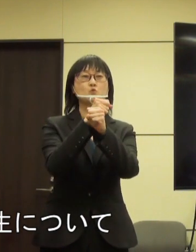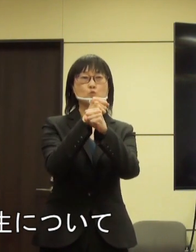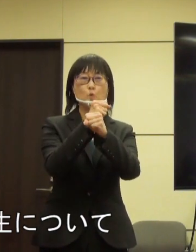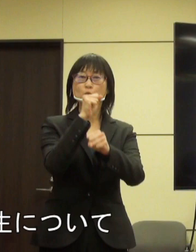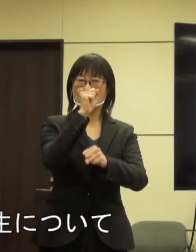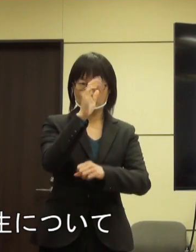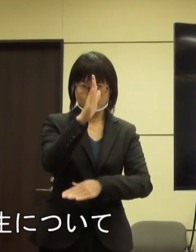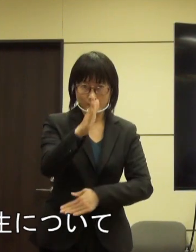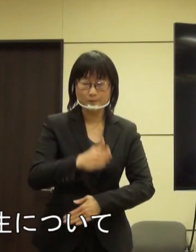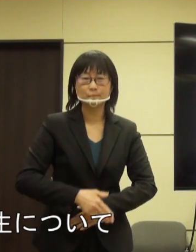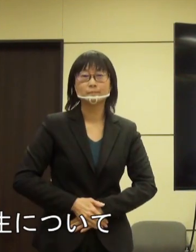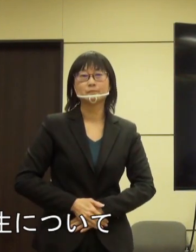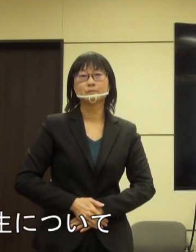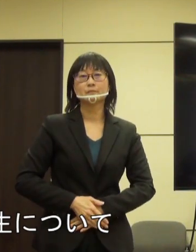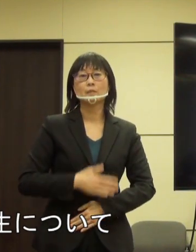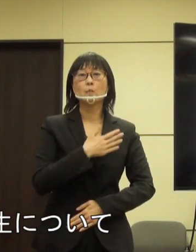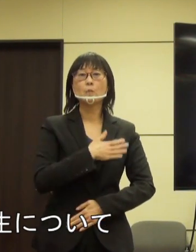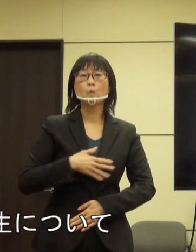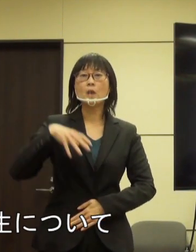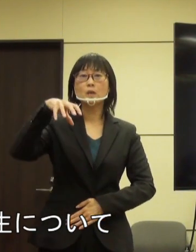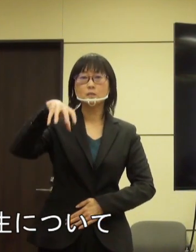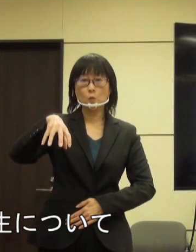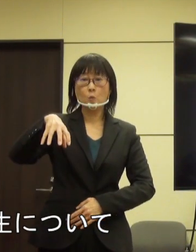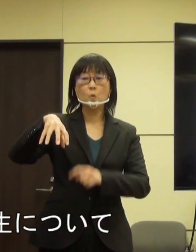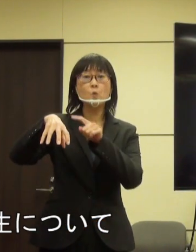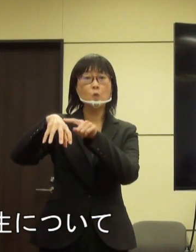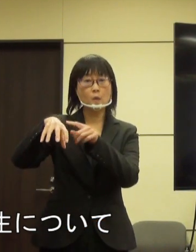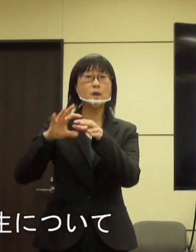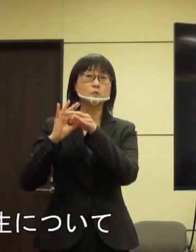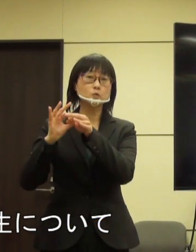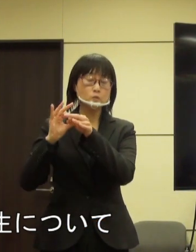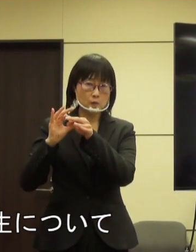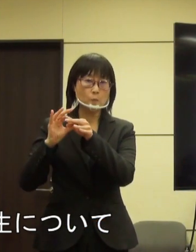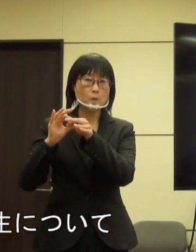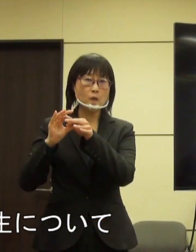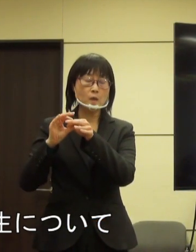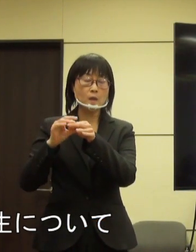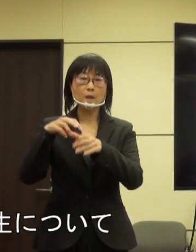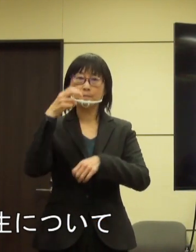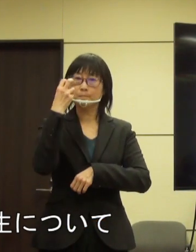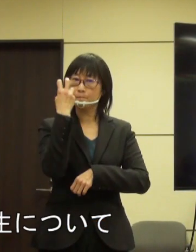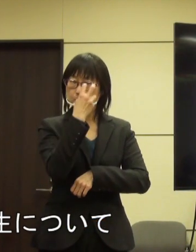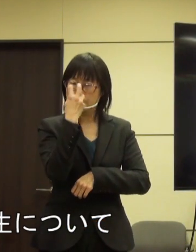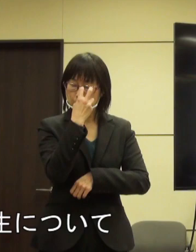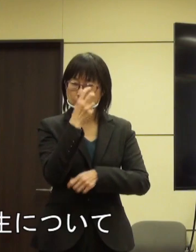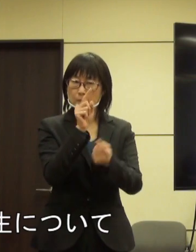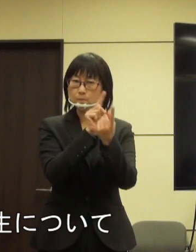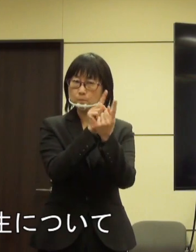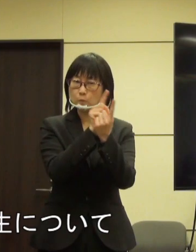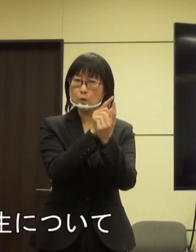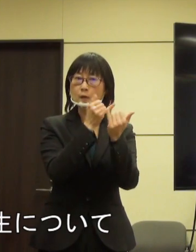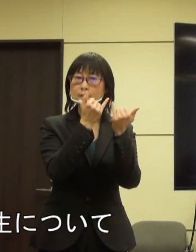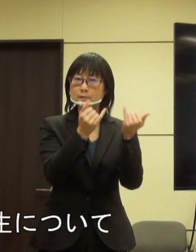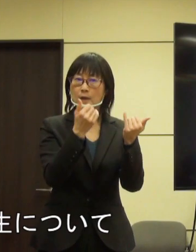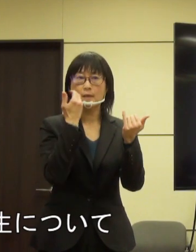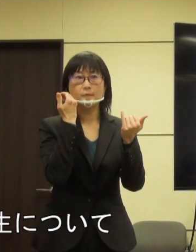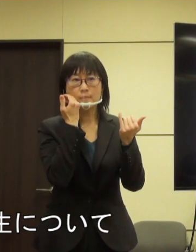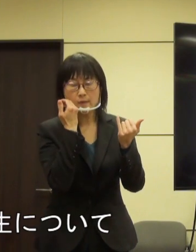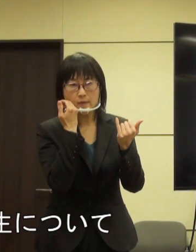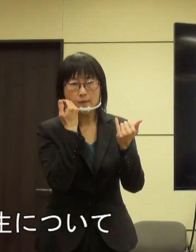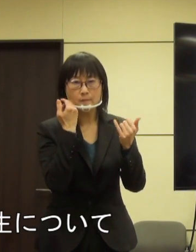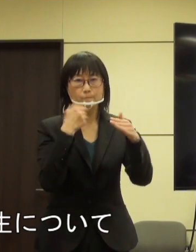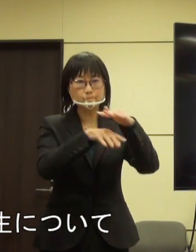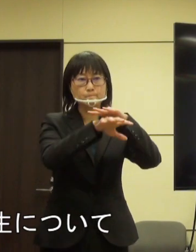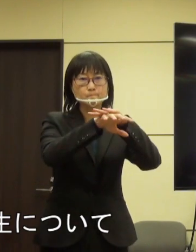それぞれの様子生判明者について濃厚聖職者を特定し検査健康観察